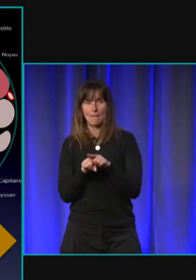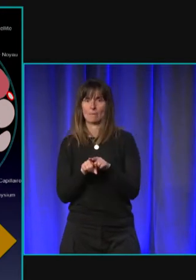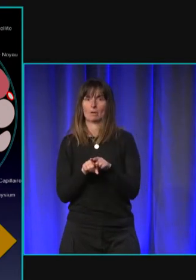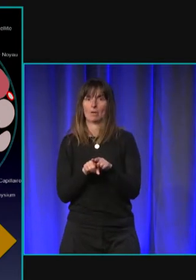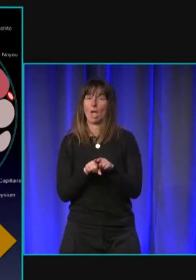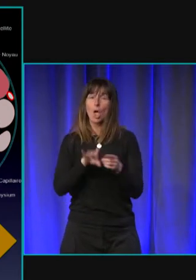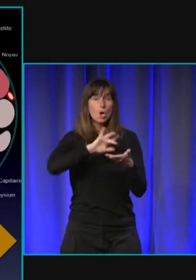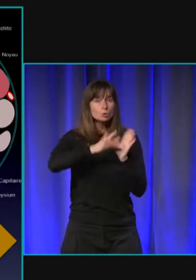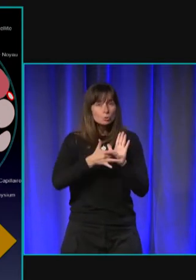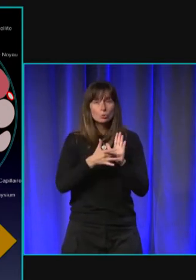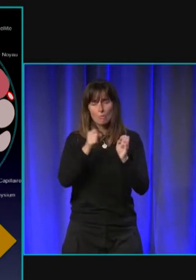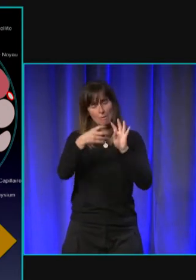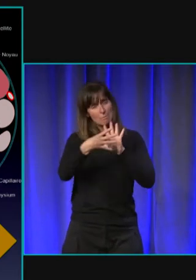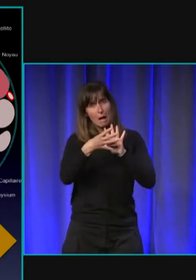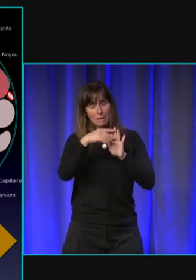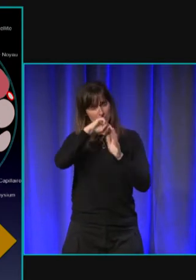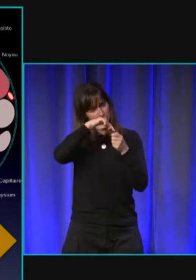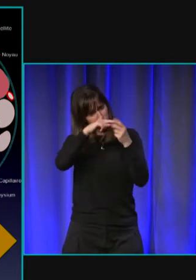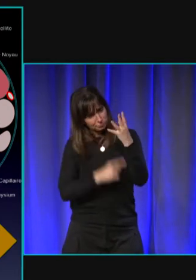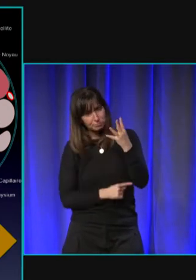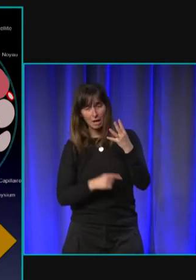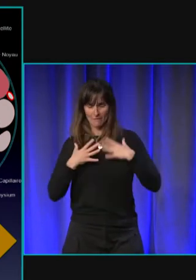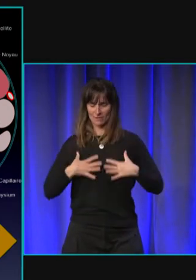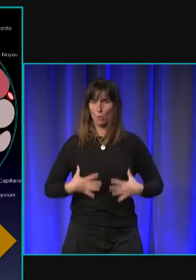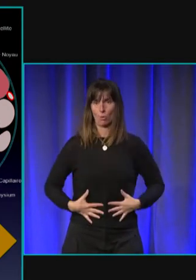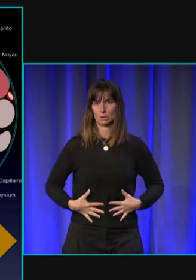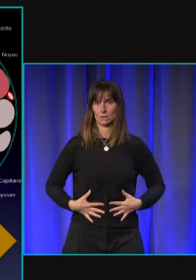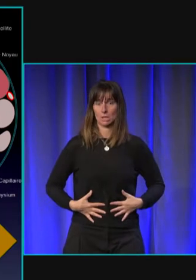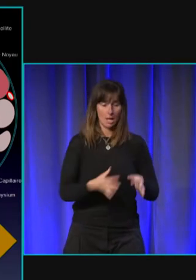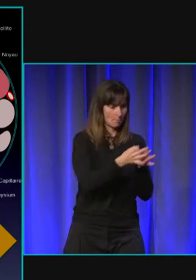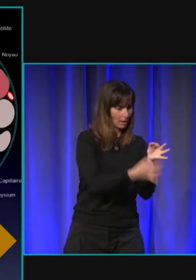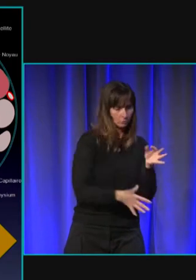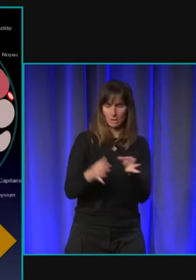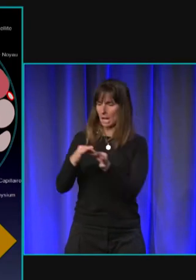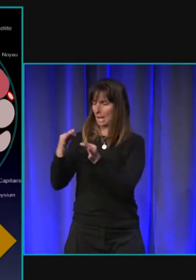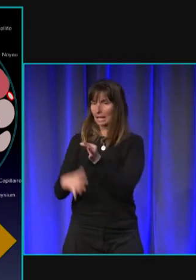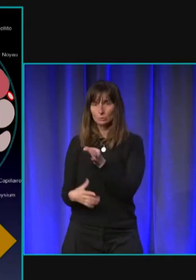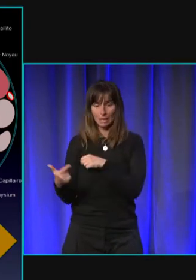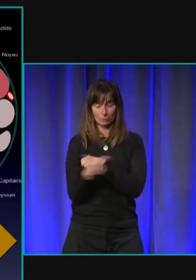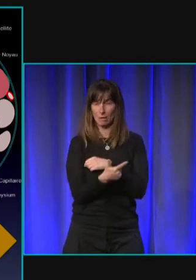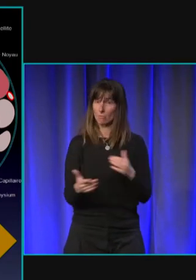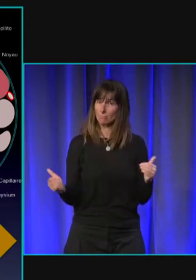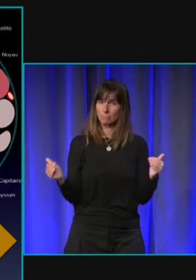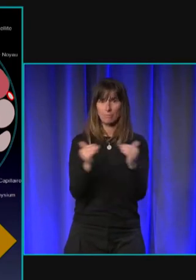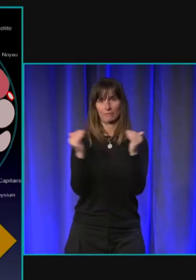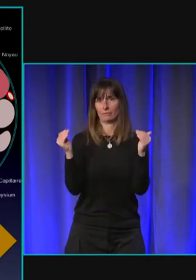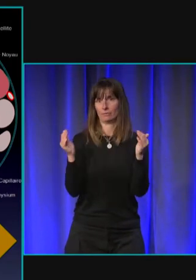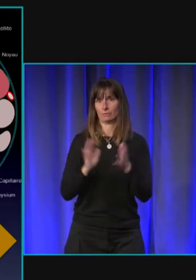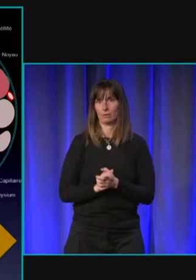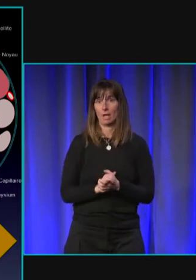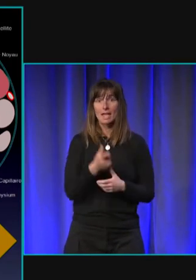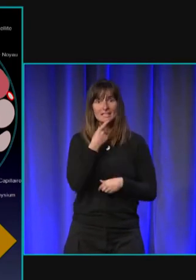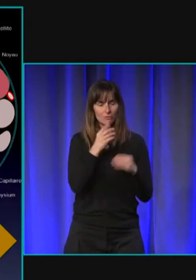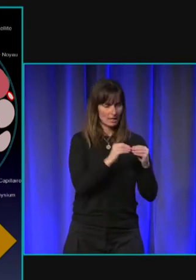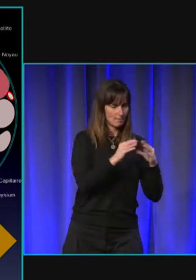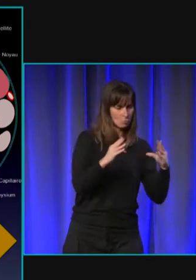paramètres physiologiques, on a à peu près la même chose entre les enfants et les athlètes. Voilà, le phénotype musculaire